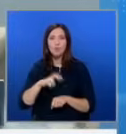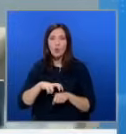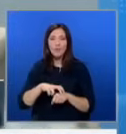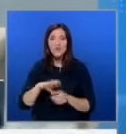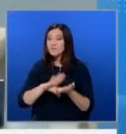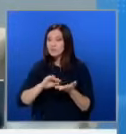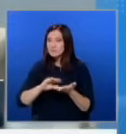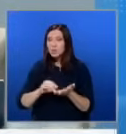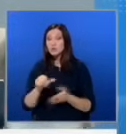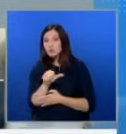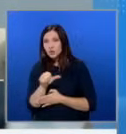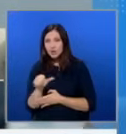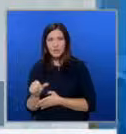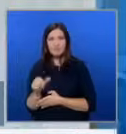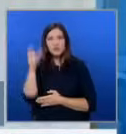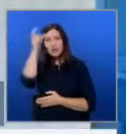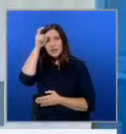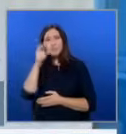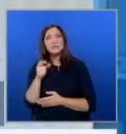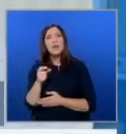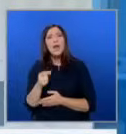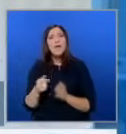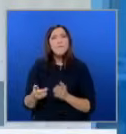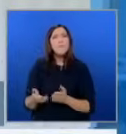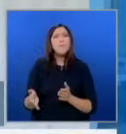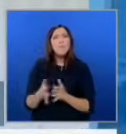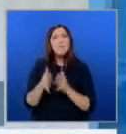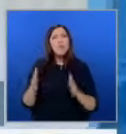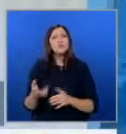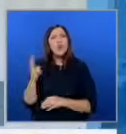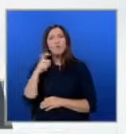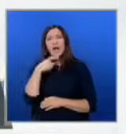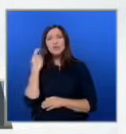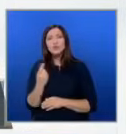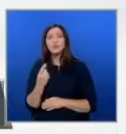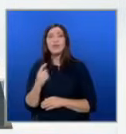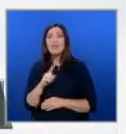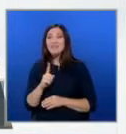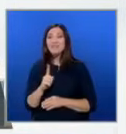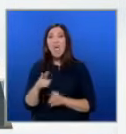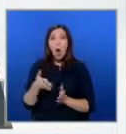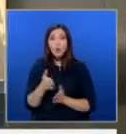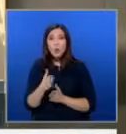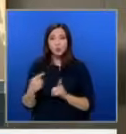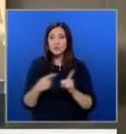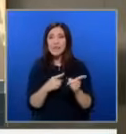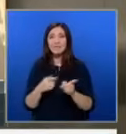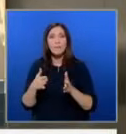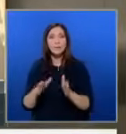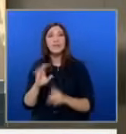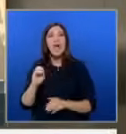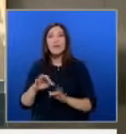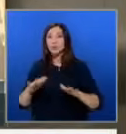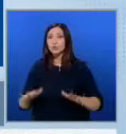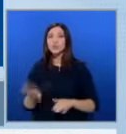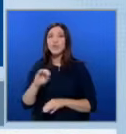В писмото се подчертава, че ДПС повече от 20 години неотклонно следва пътя на евроатлантическите и